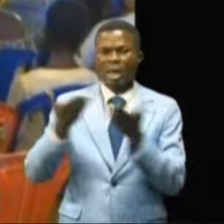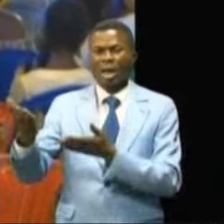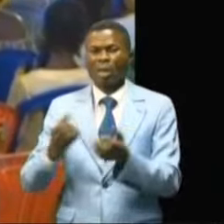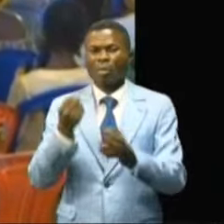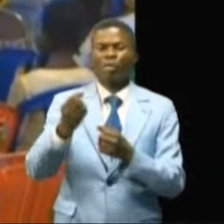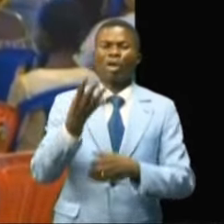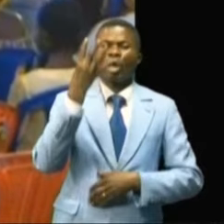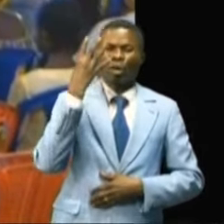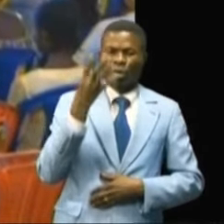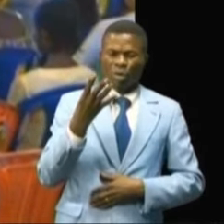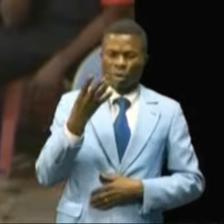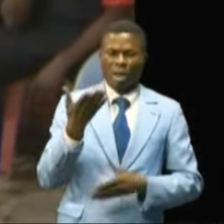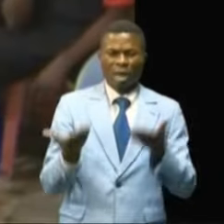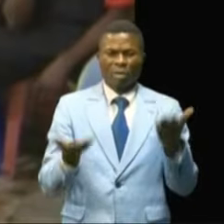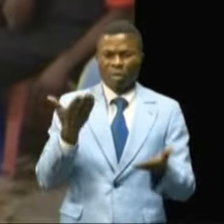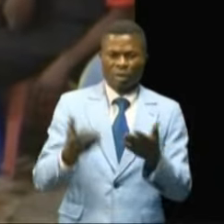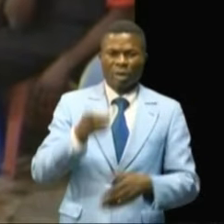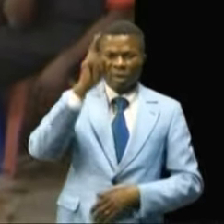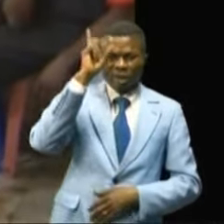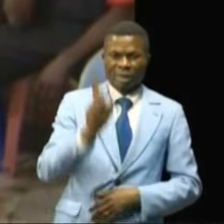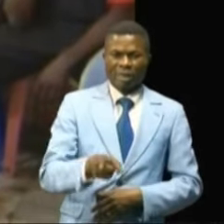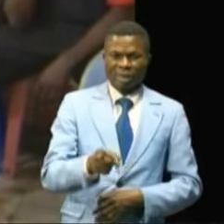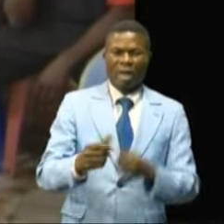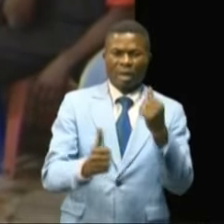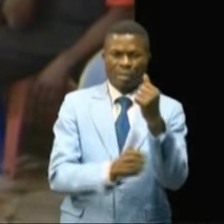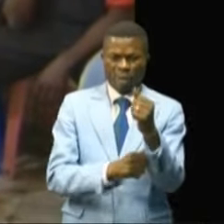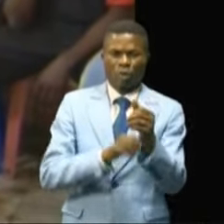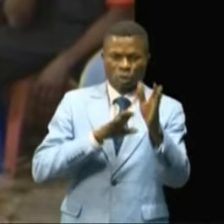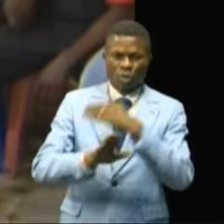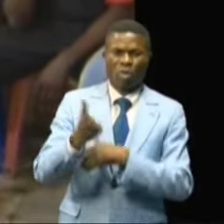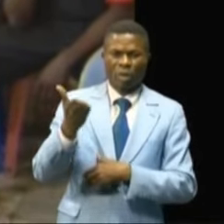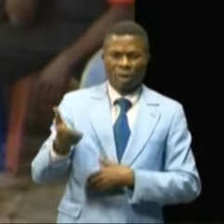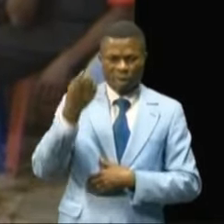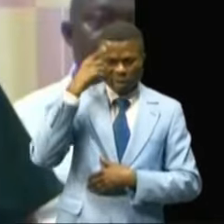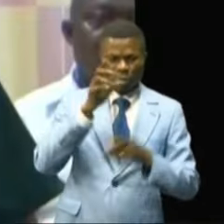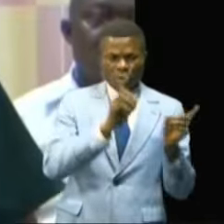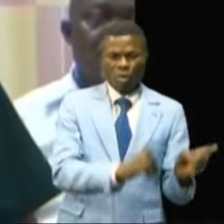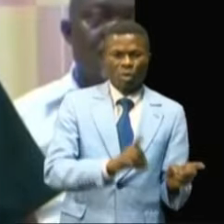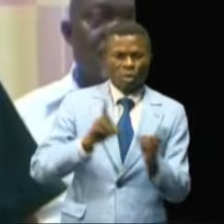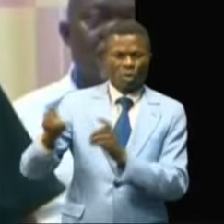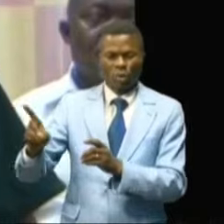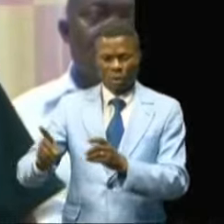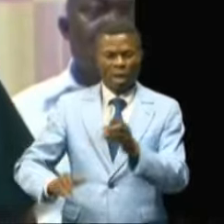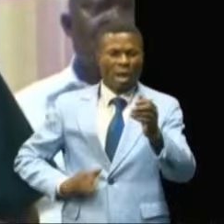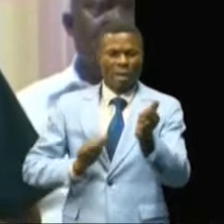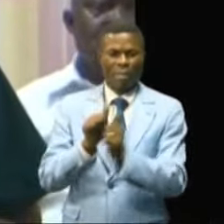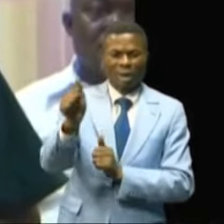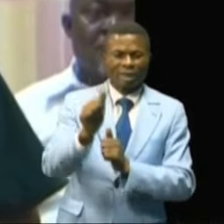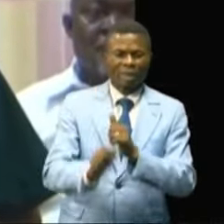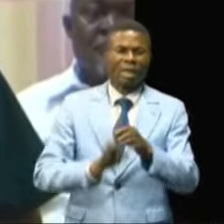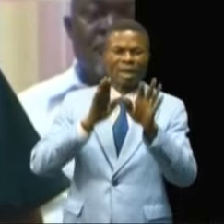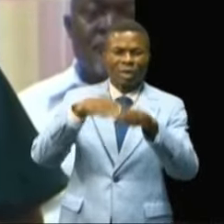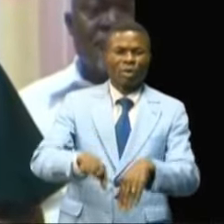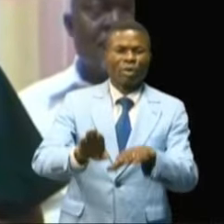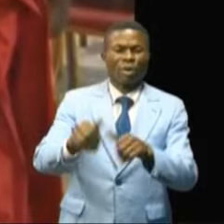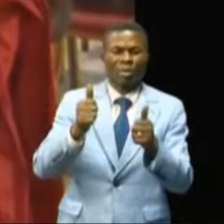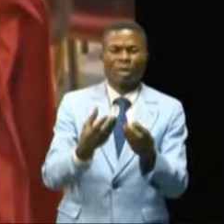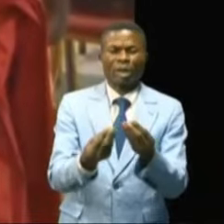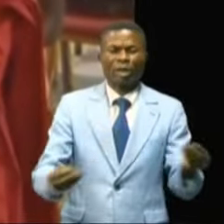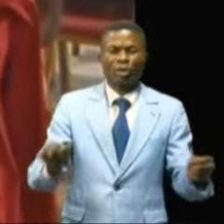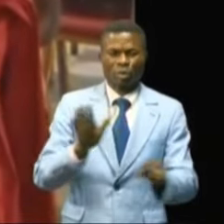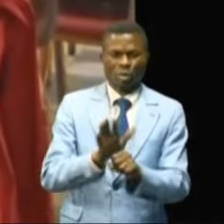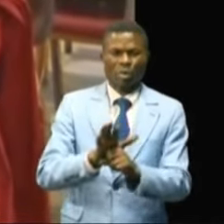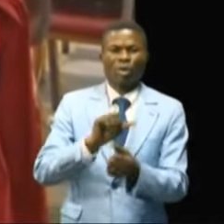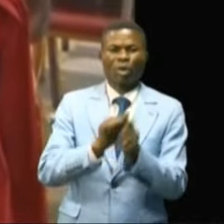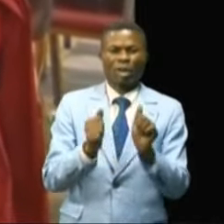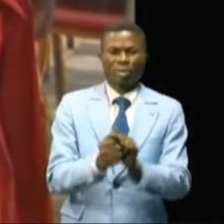véhicules avec plus ou moins 100 passagers par traversée pour le désenclavement total du territoire et résoudre tant soit peu